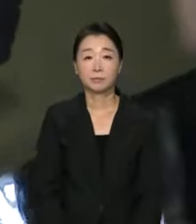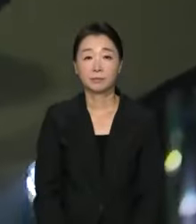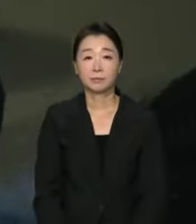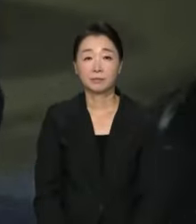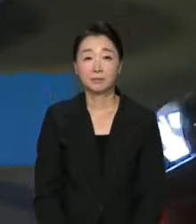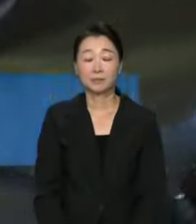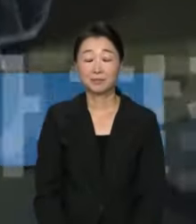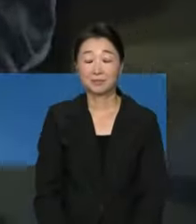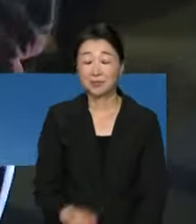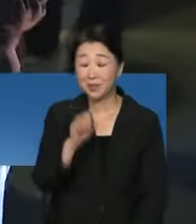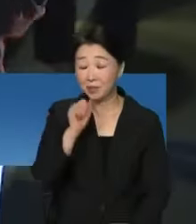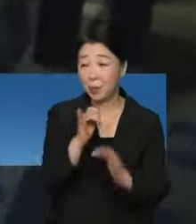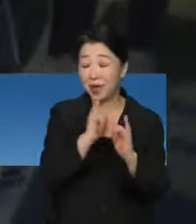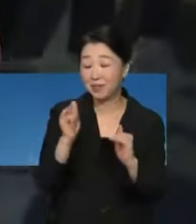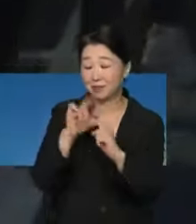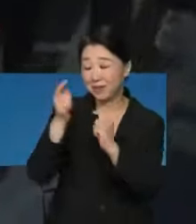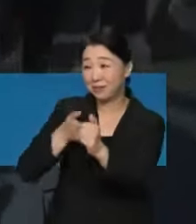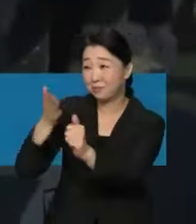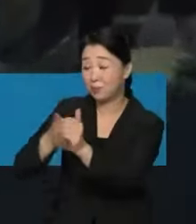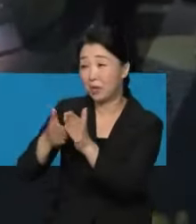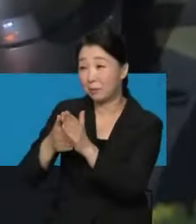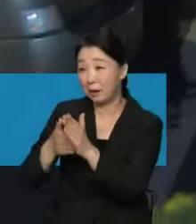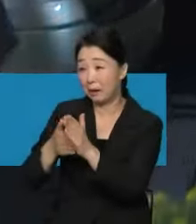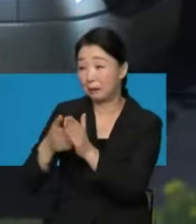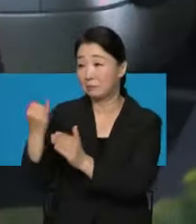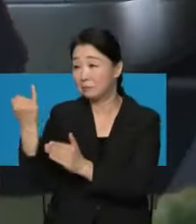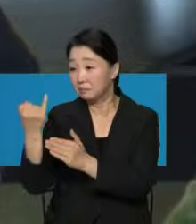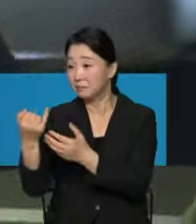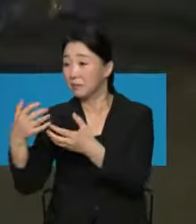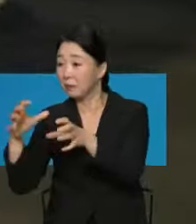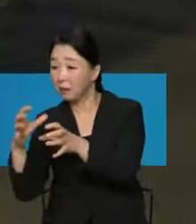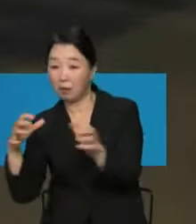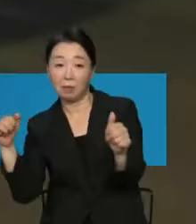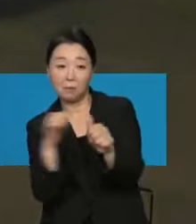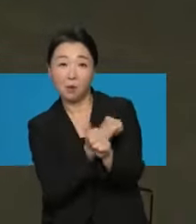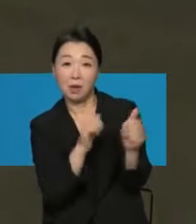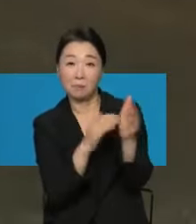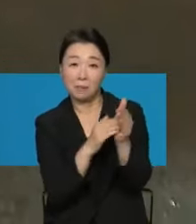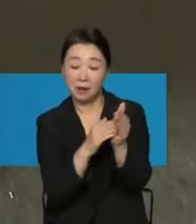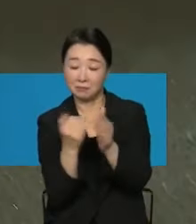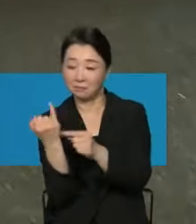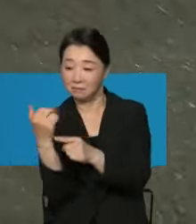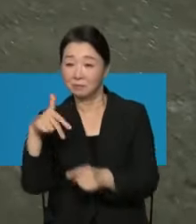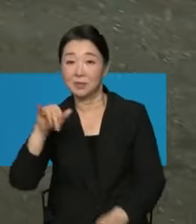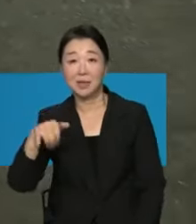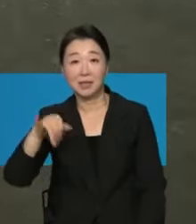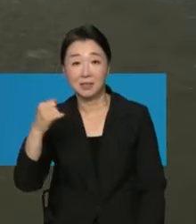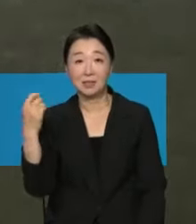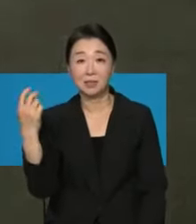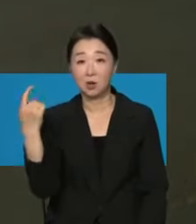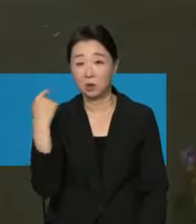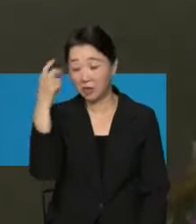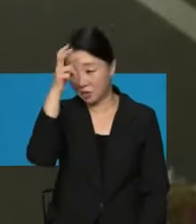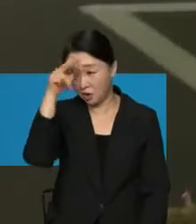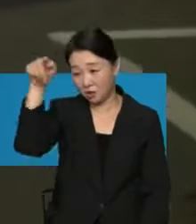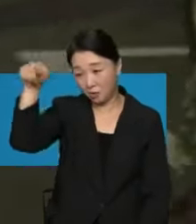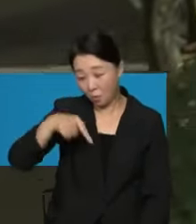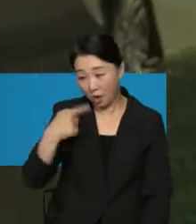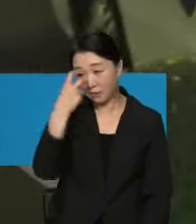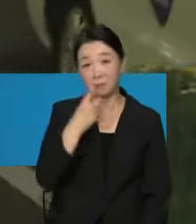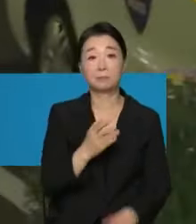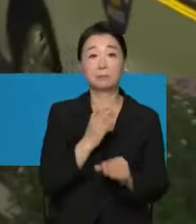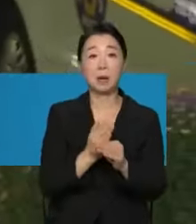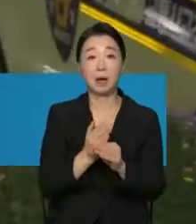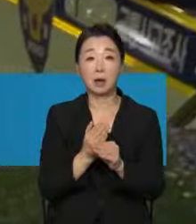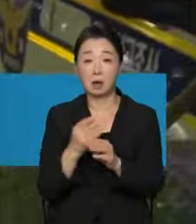팬이 사진 촬영을 요청했다가 일행에게 폭행당한 사건과 관련해 가수 제시가 어젯밤 경찰에 출석해 조사를 받았습니다.